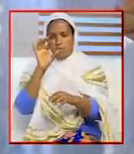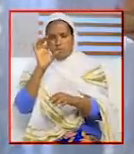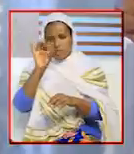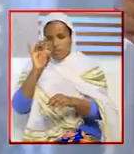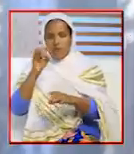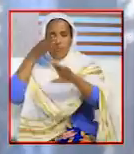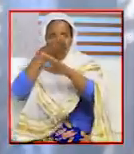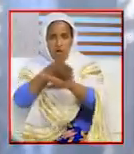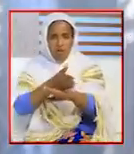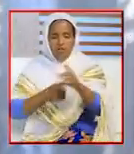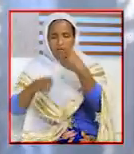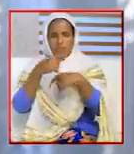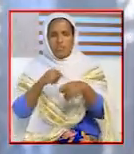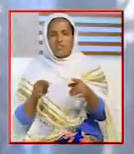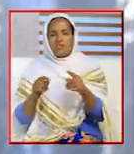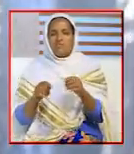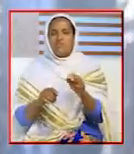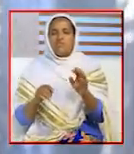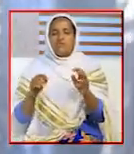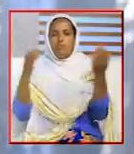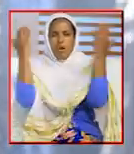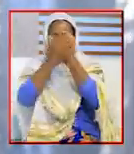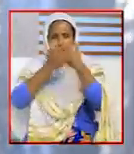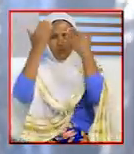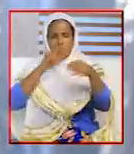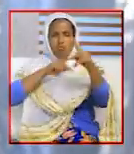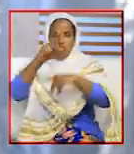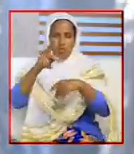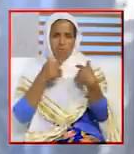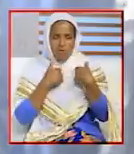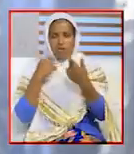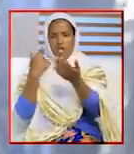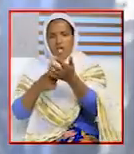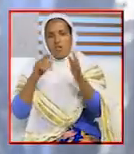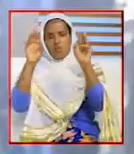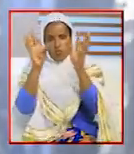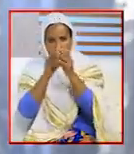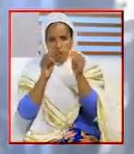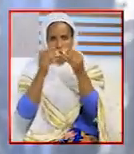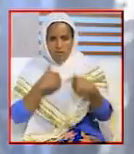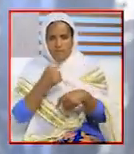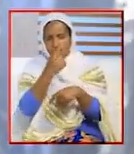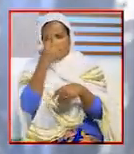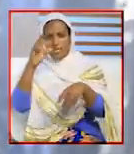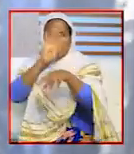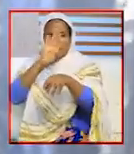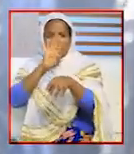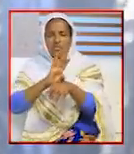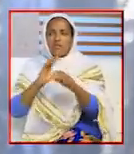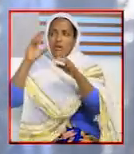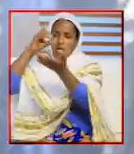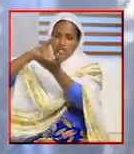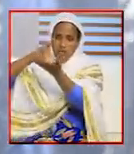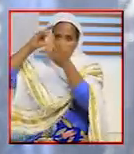ከ1980ዎቹ ወዲህ የመጣ የሰርክ ጉባኤ የሚባል ነገር ተዋውቋል። የሰርክ ጉባኤ አለ። እያንዳንዱ አጥቢያ ቤተክርስቲያን